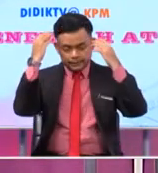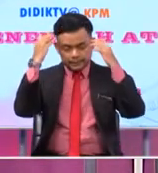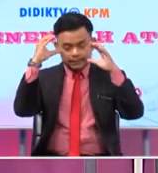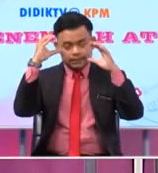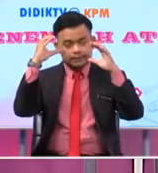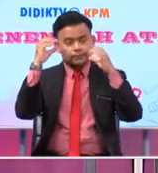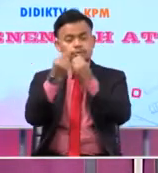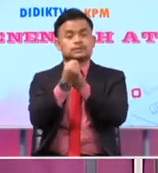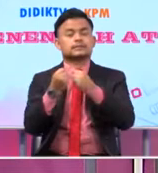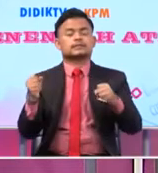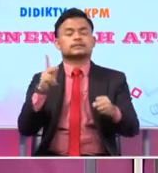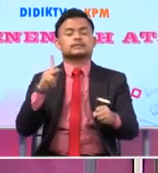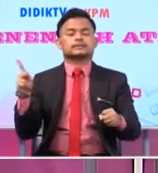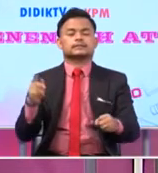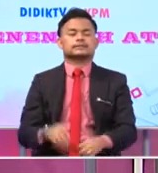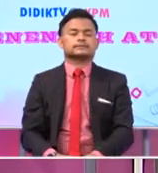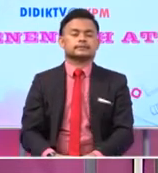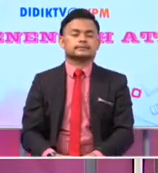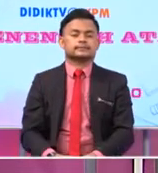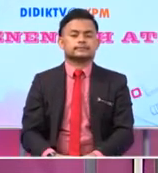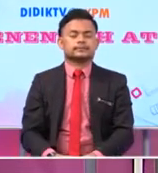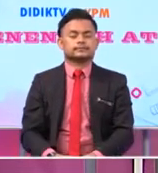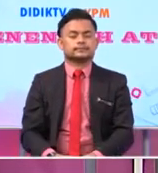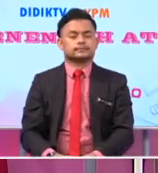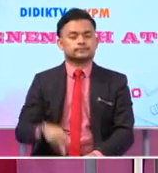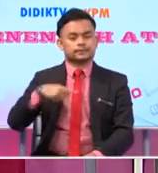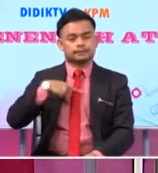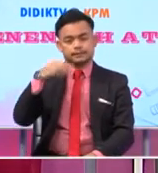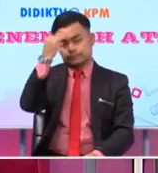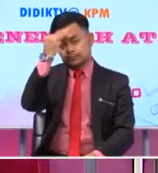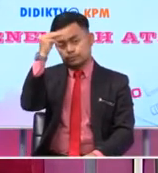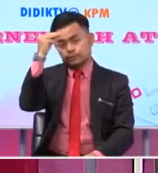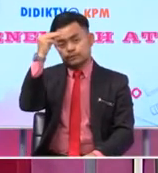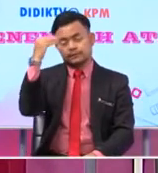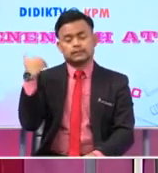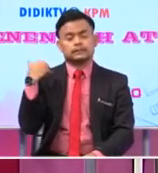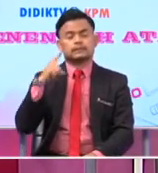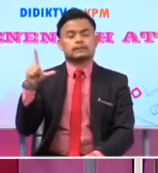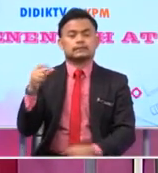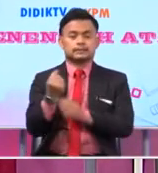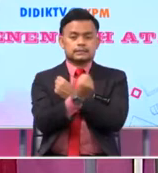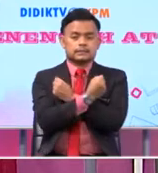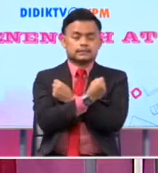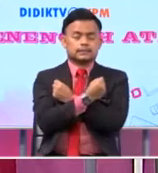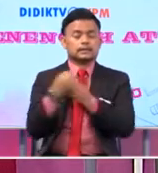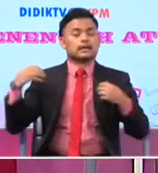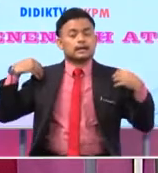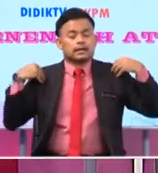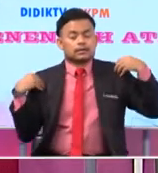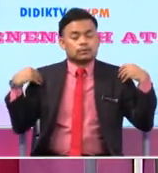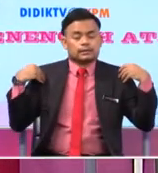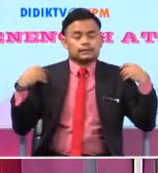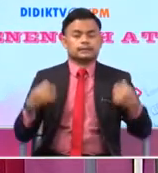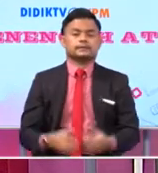Oke sikap berkepribadian Mulia dalam gambar ini ialah menyayangi highlight Oke kita perlu ada sikap